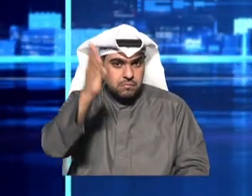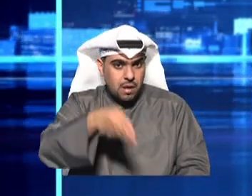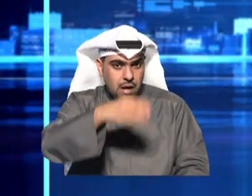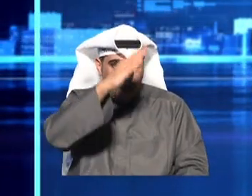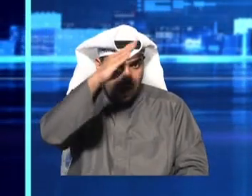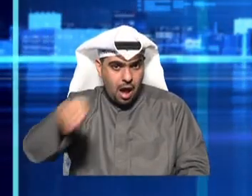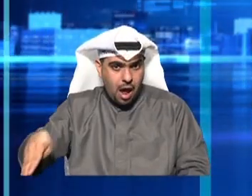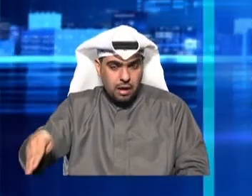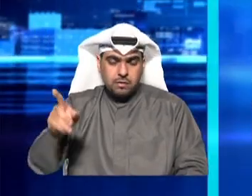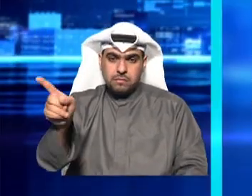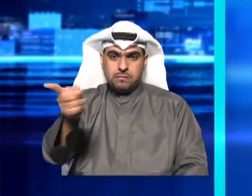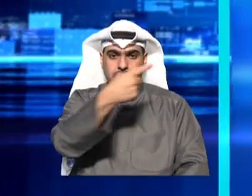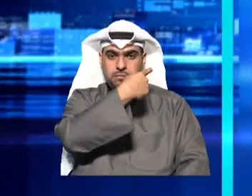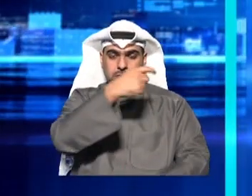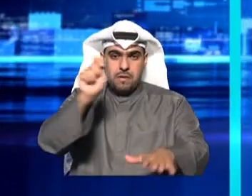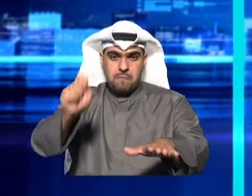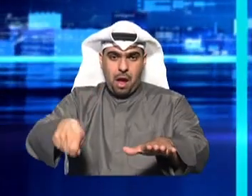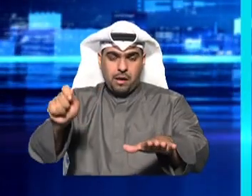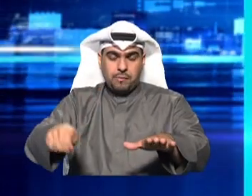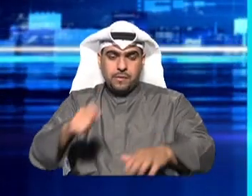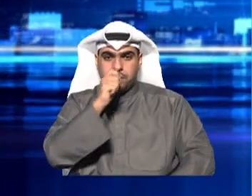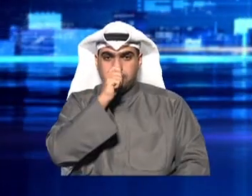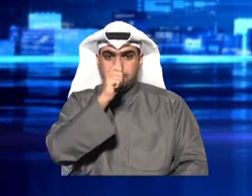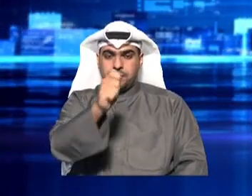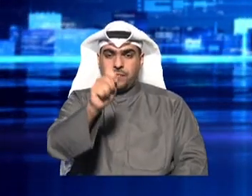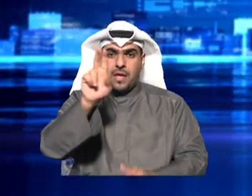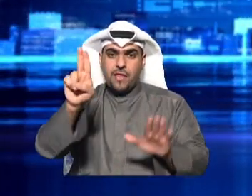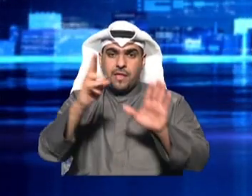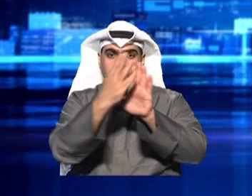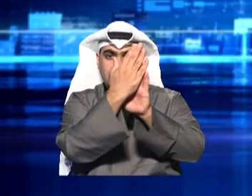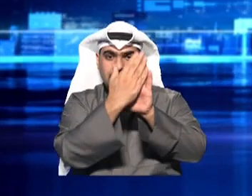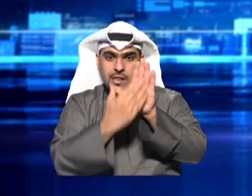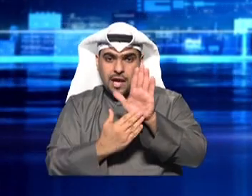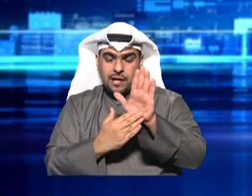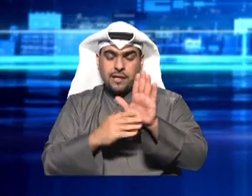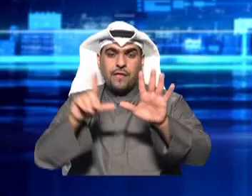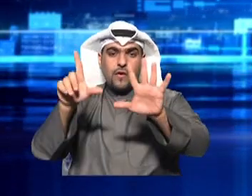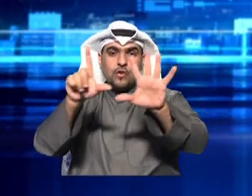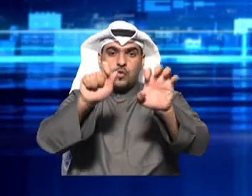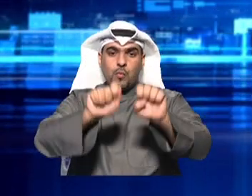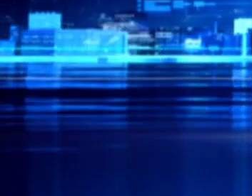لحظة ضبطه إلى حين وفاته وتقديم تقرير خلال أسبوع.